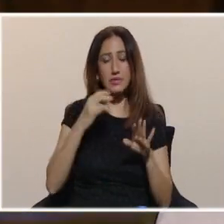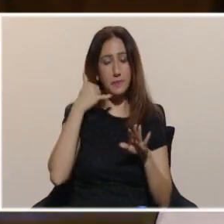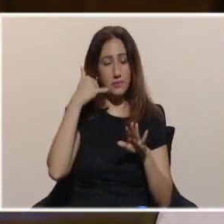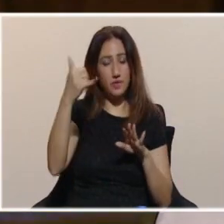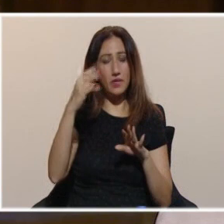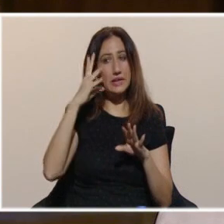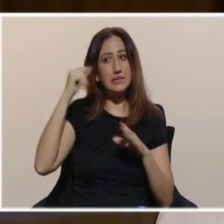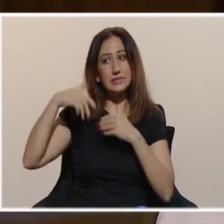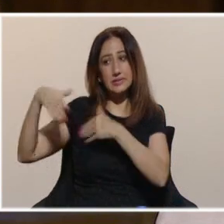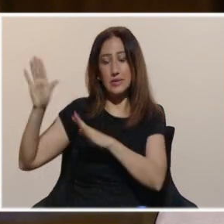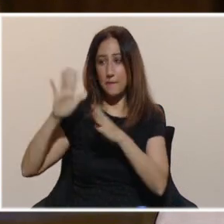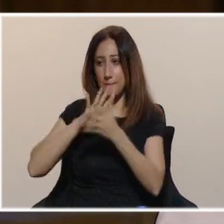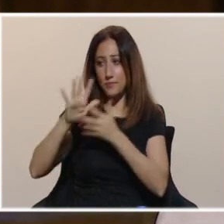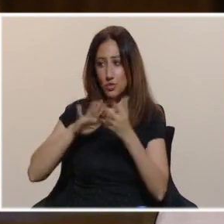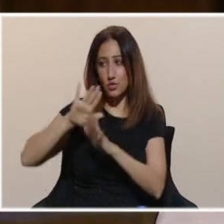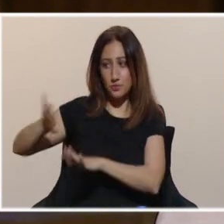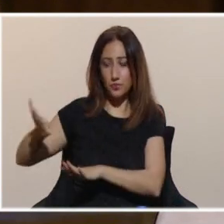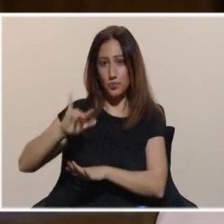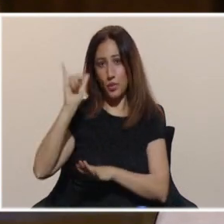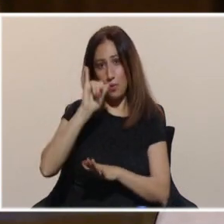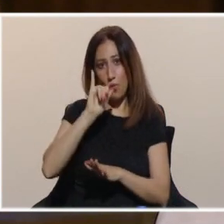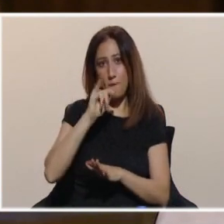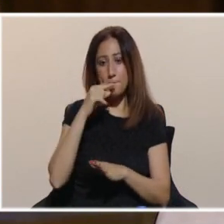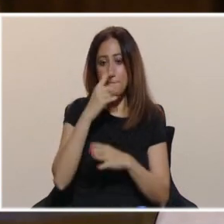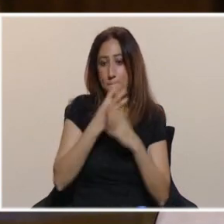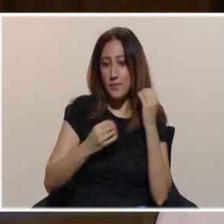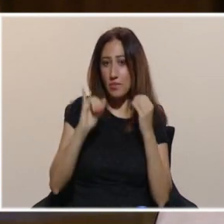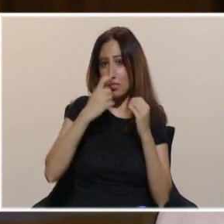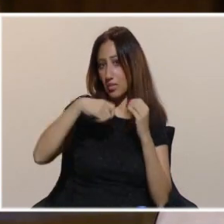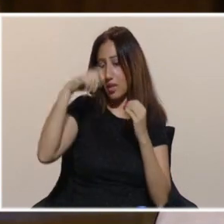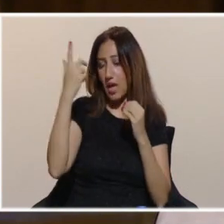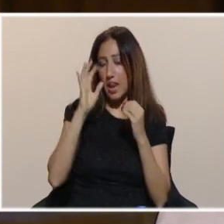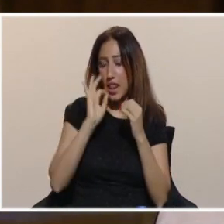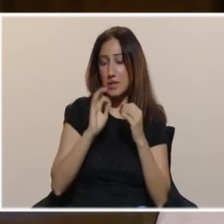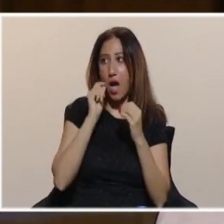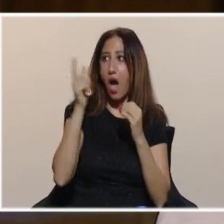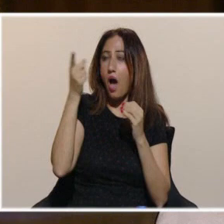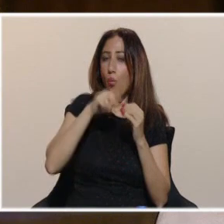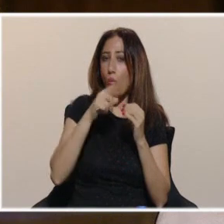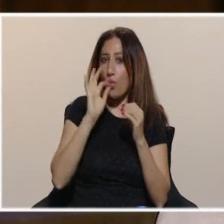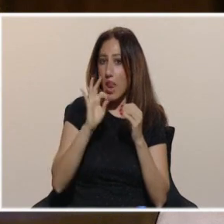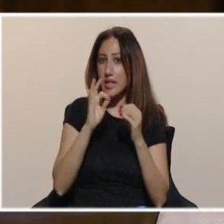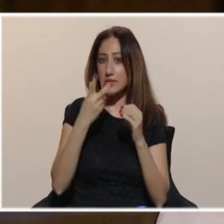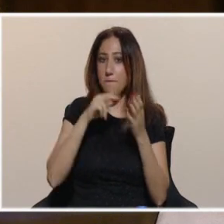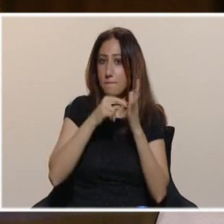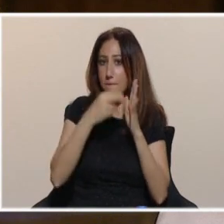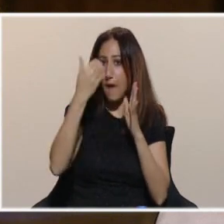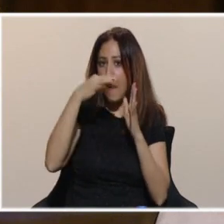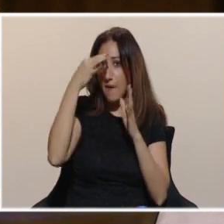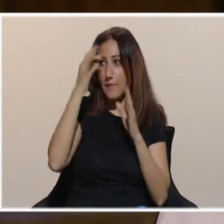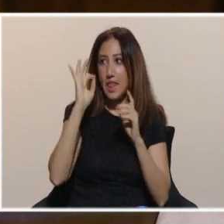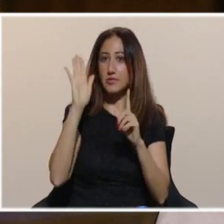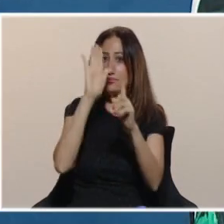بننسى كل حاجه ونفتكر بس صله الدم والرحم والابوه، دي شيء عظيم. الاب هو السند